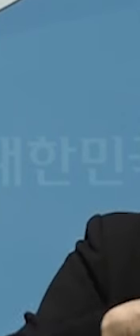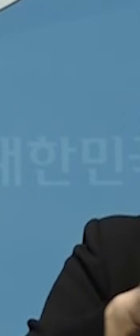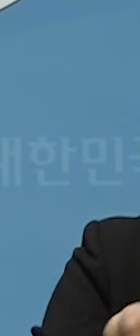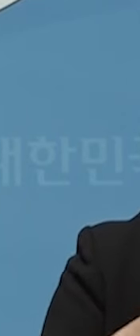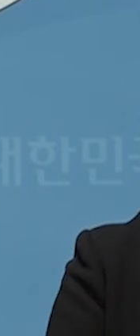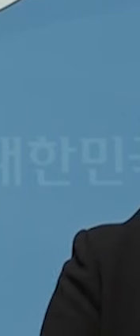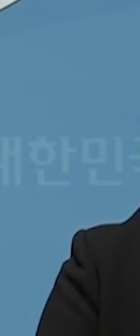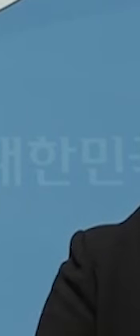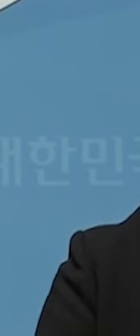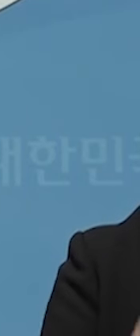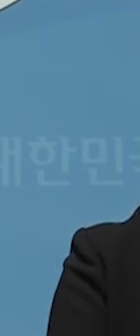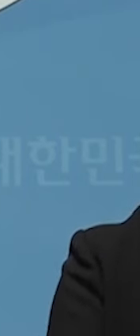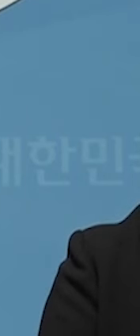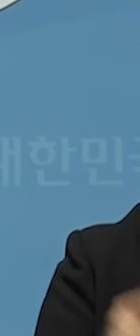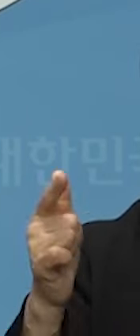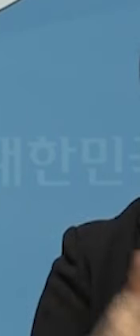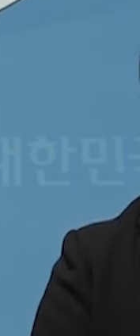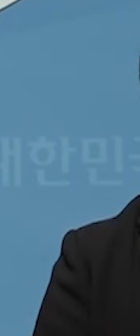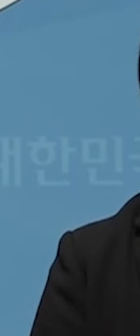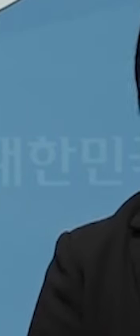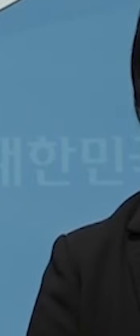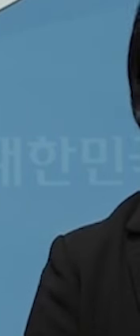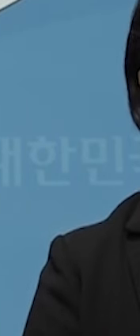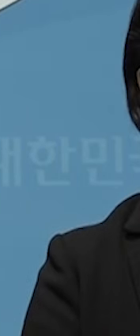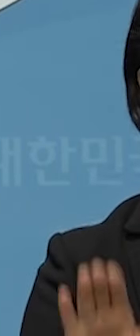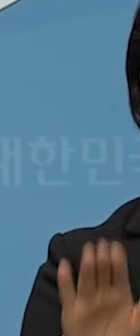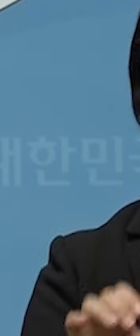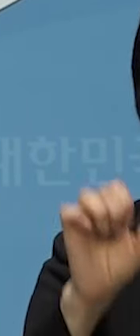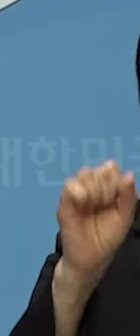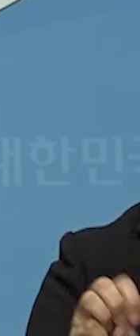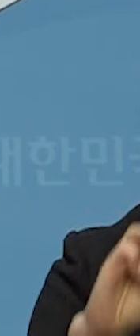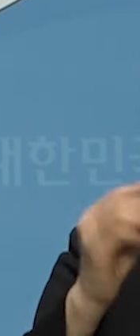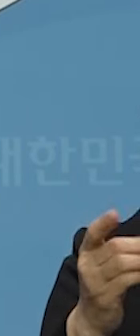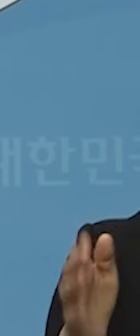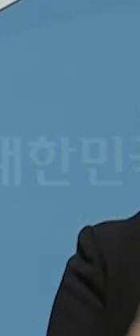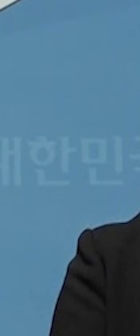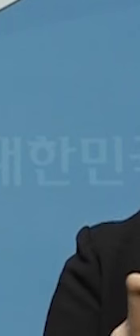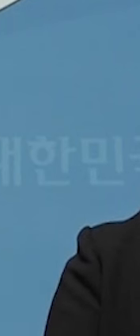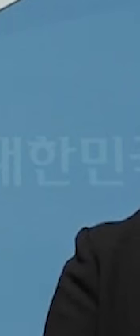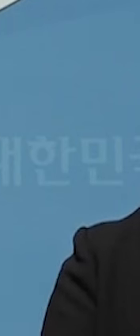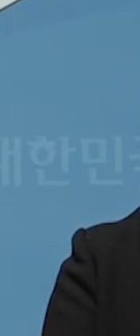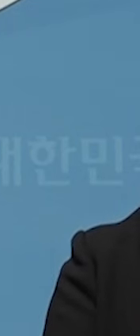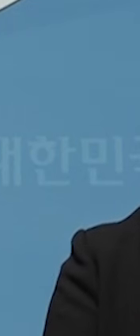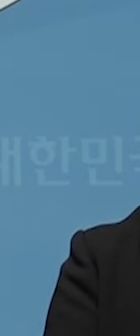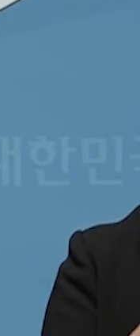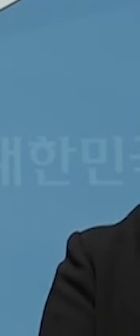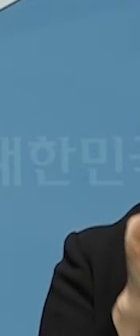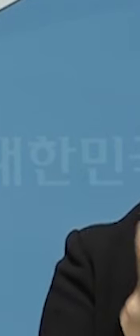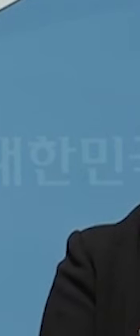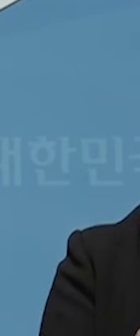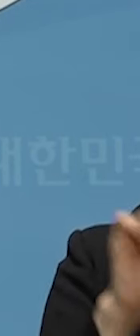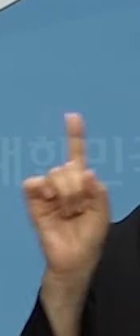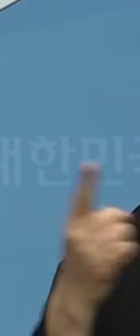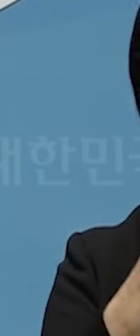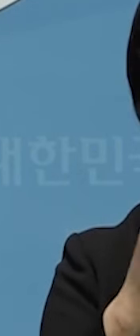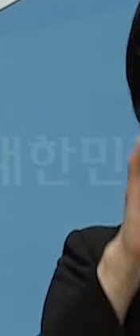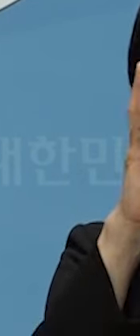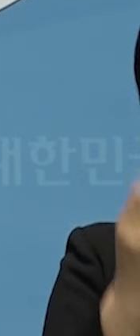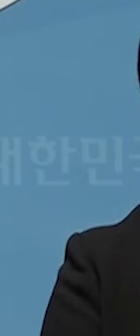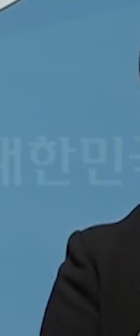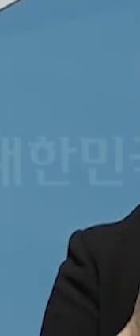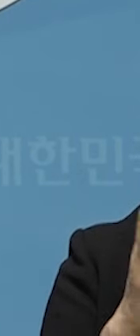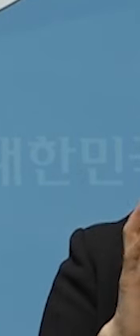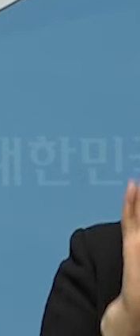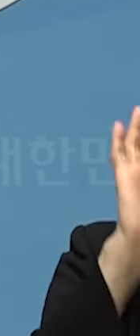종목을 확대하겠습니다. 현재 스포츠 토토의 대상이 되는 종목은 축구, 야구, 농구,